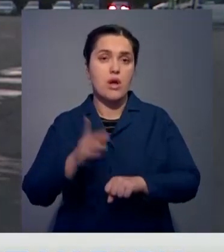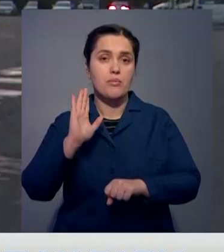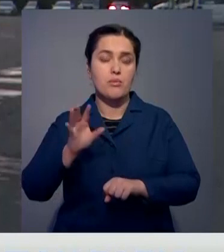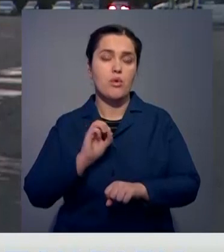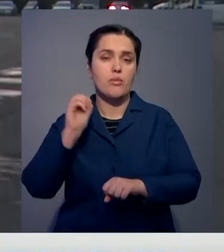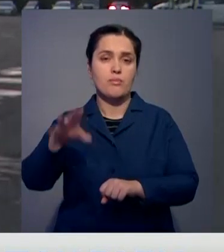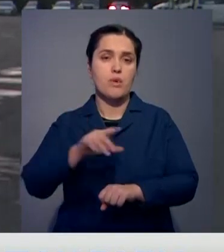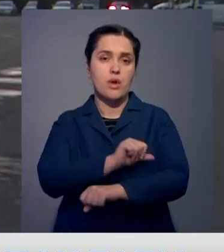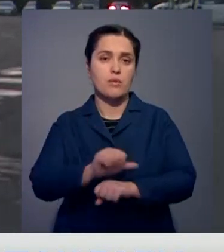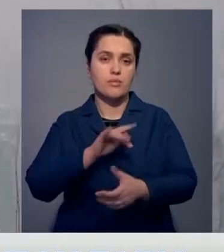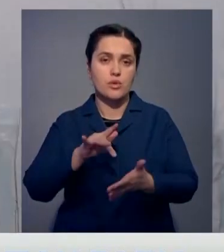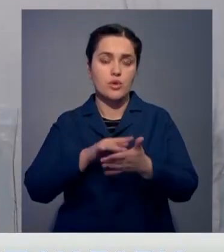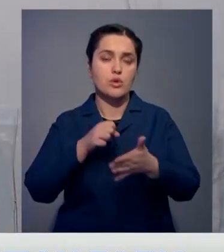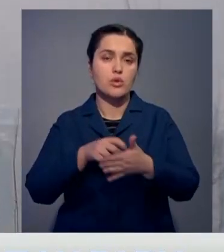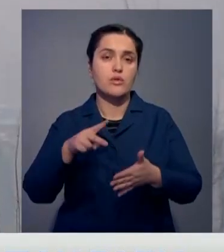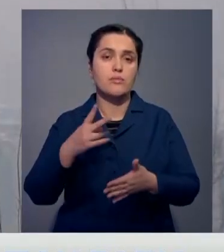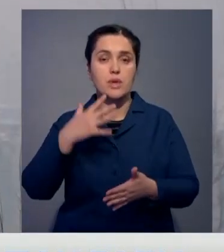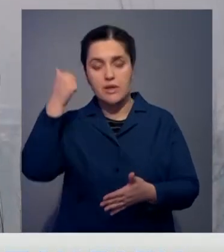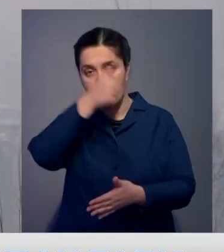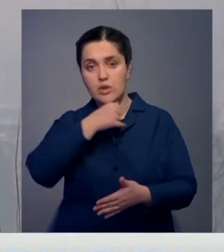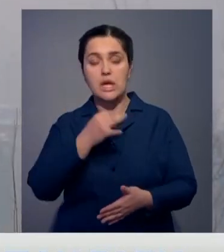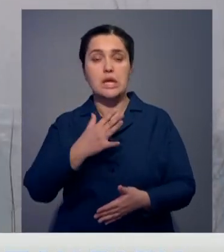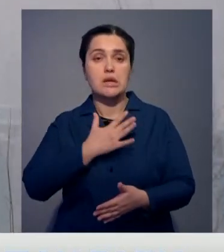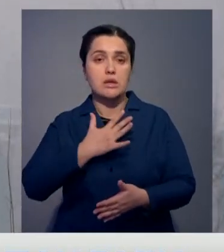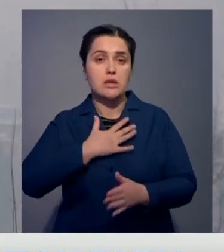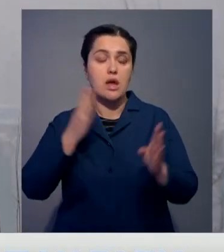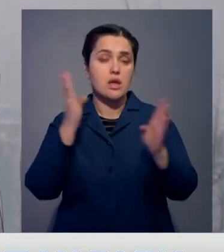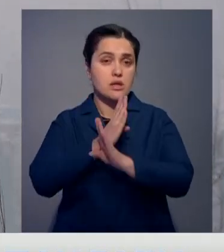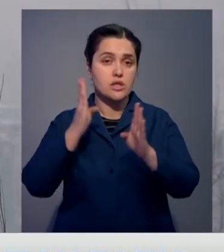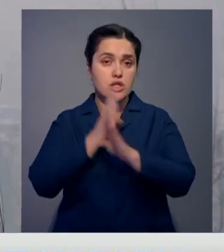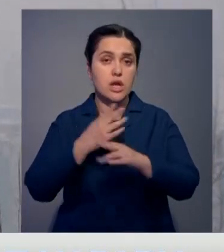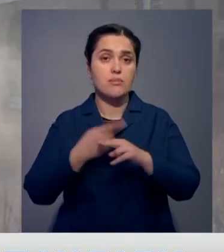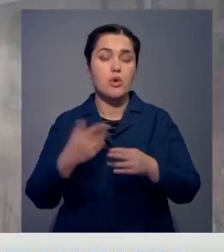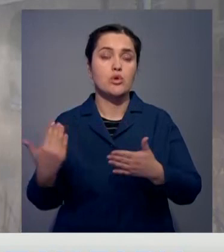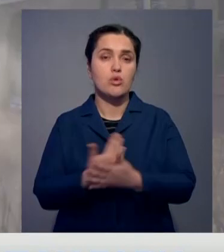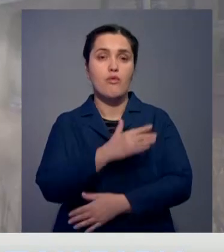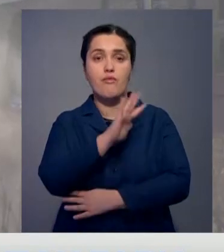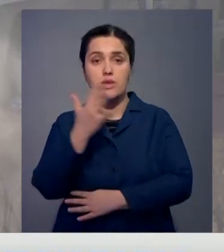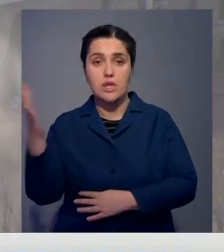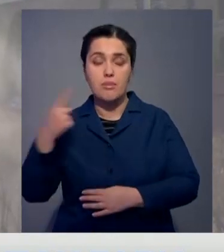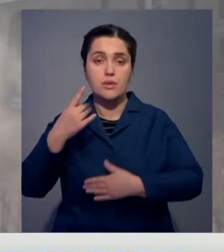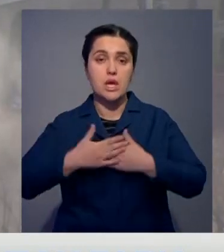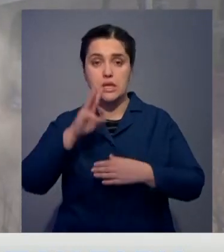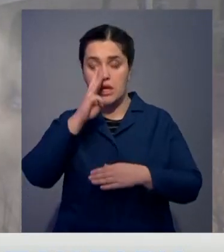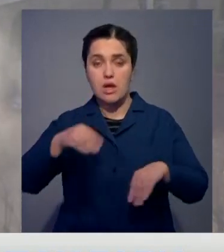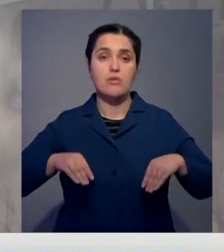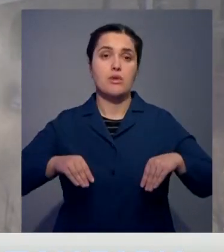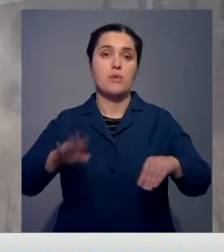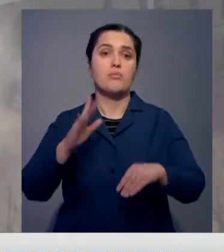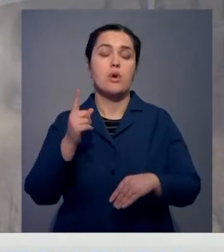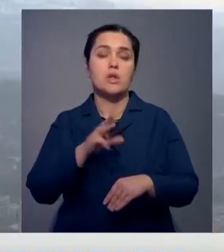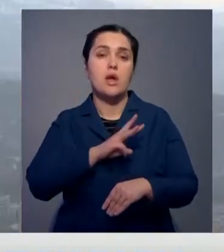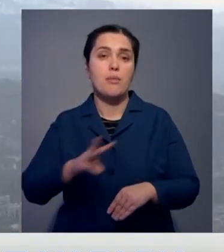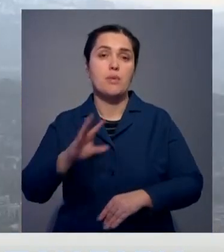года. И, конечно, дышать алматинцам помогают новые деревья. В ближайшие 3 года высадят около 1 000 000. А уже через 5 лет